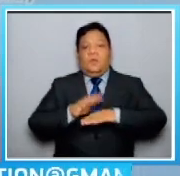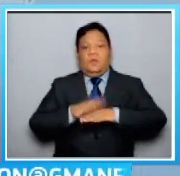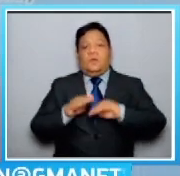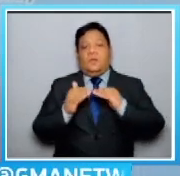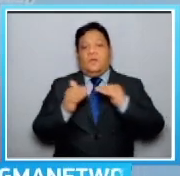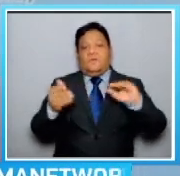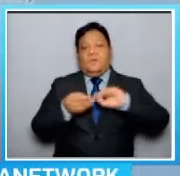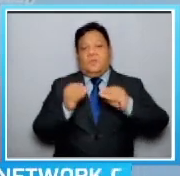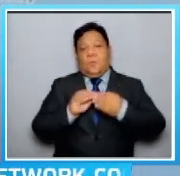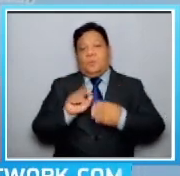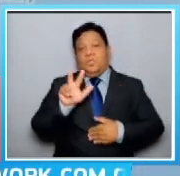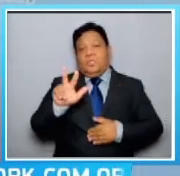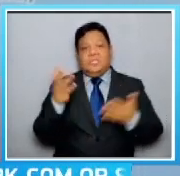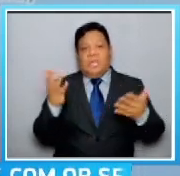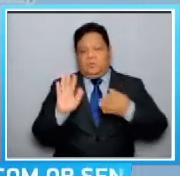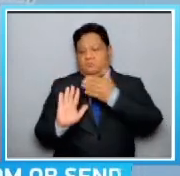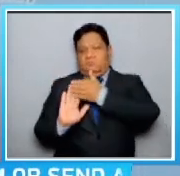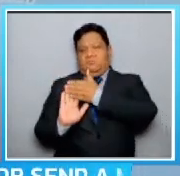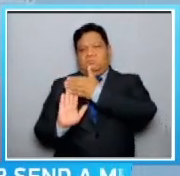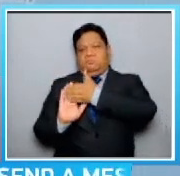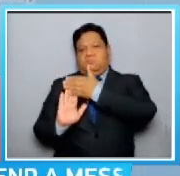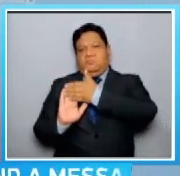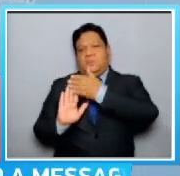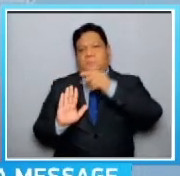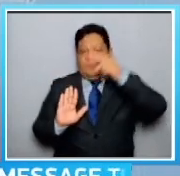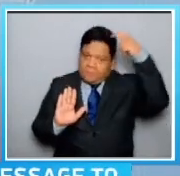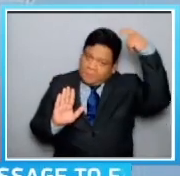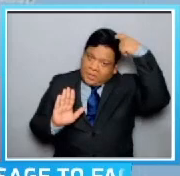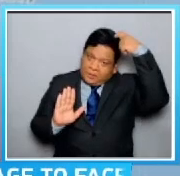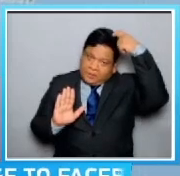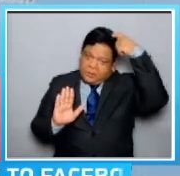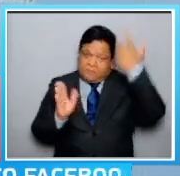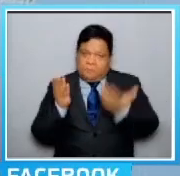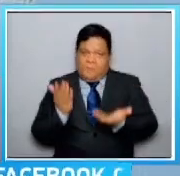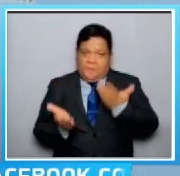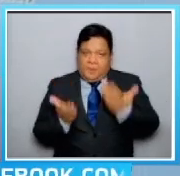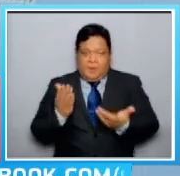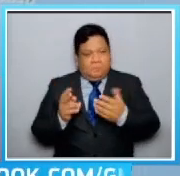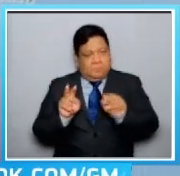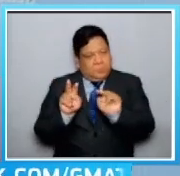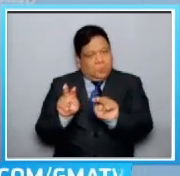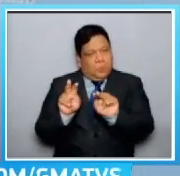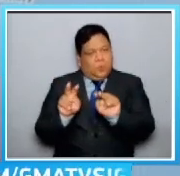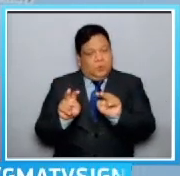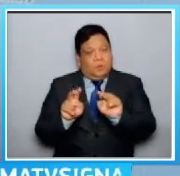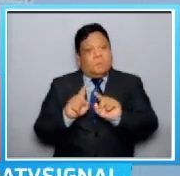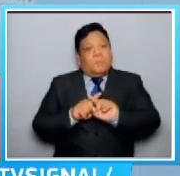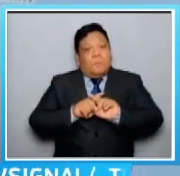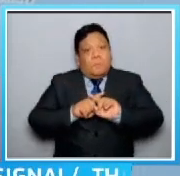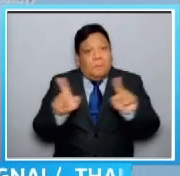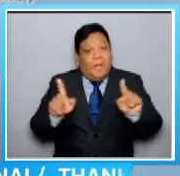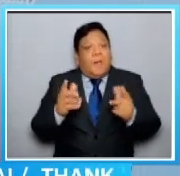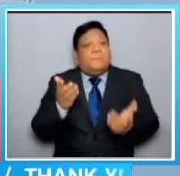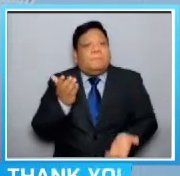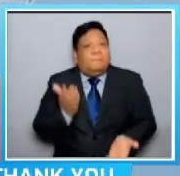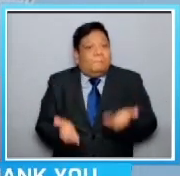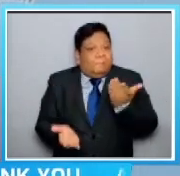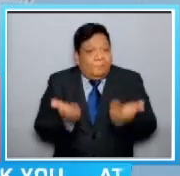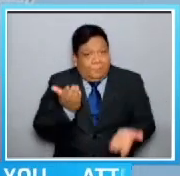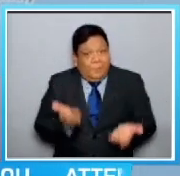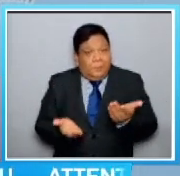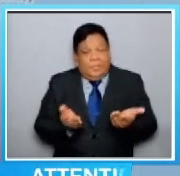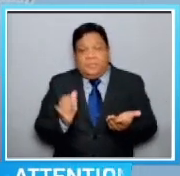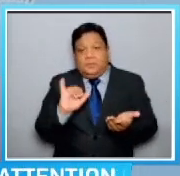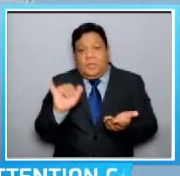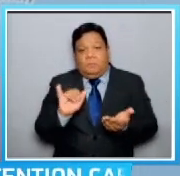extreme northern Luzon area, which is Batanes. So, yun yung binabantayan natin. Pero may scenario din tayo na possible na na